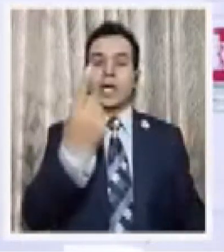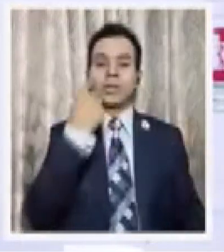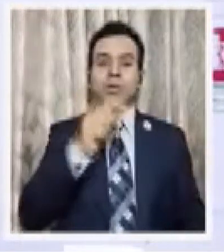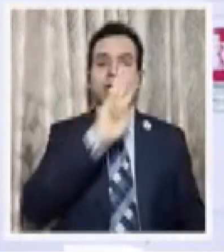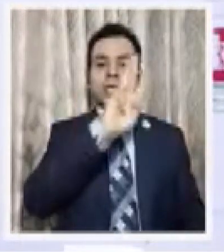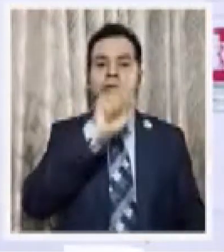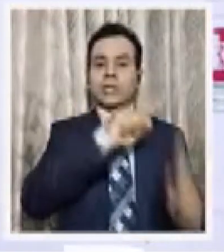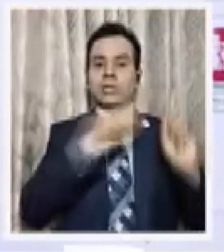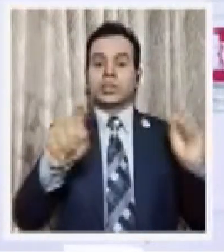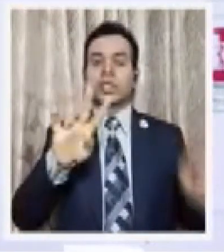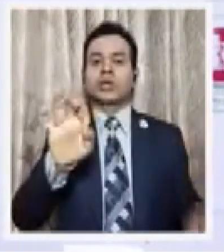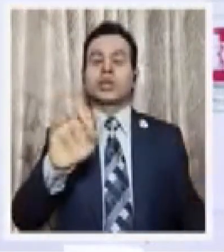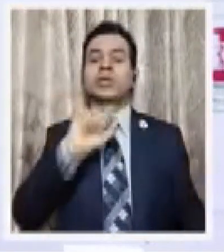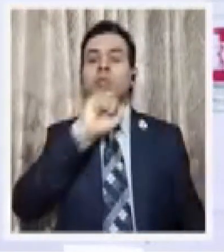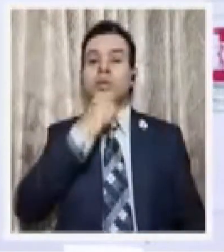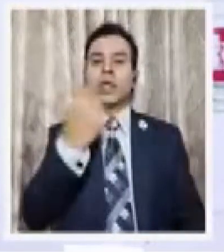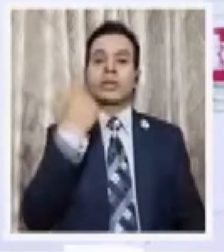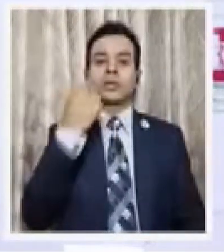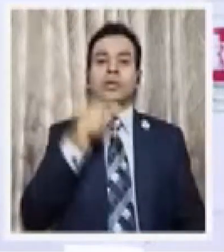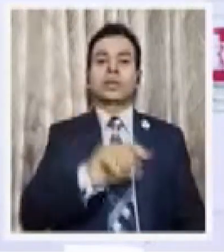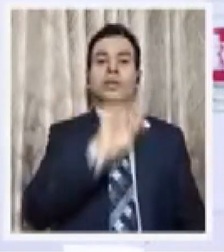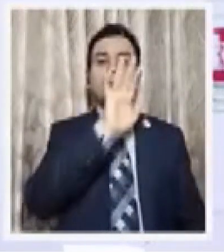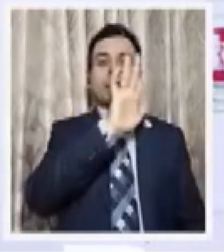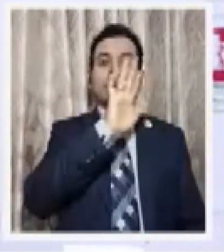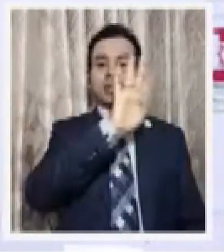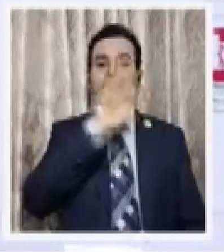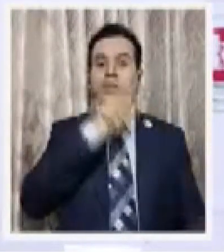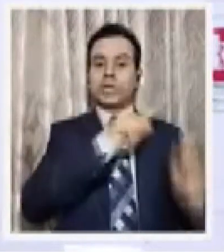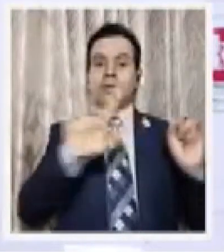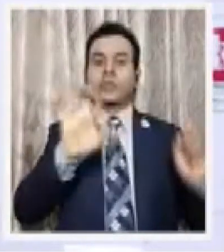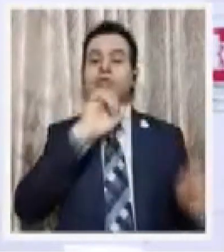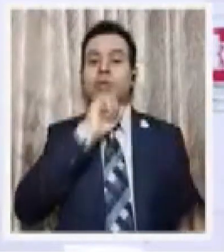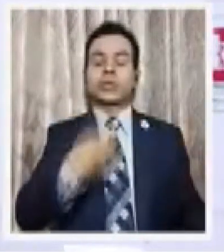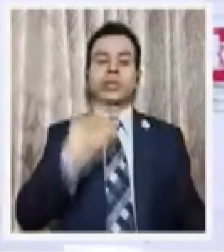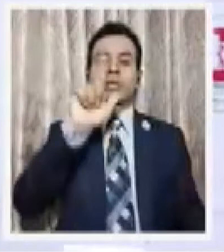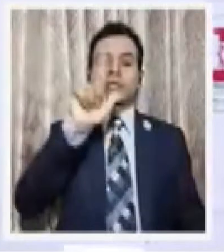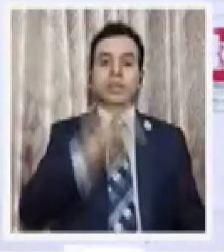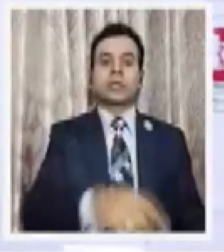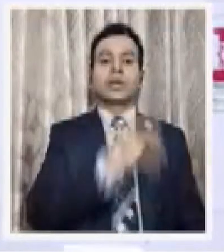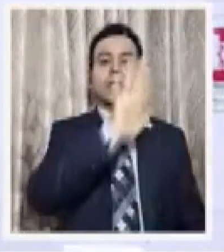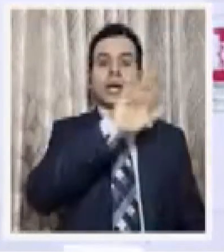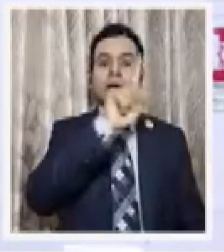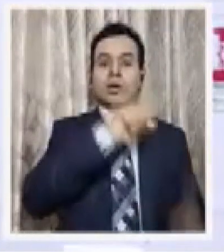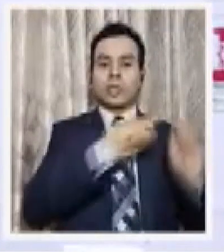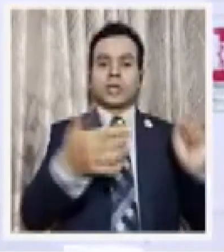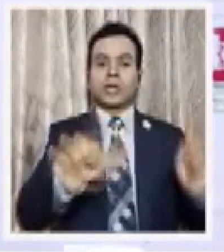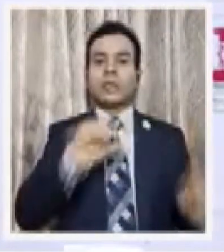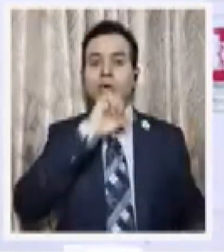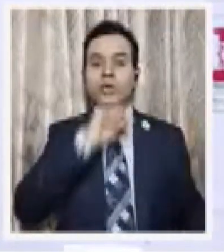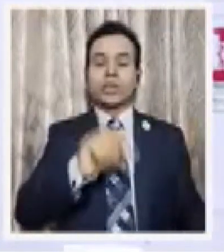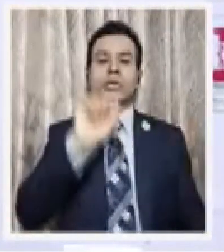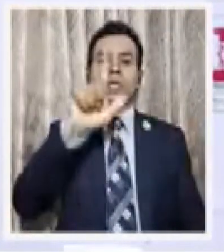24 ঘন্টা যারা মৃত্যুবরণ করেছেন তাদের বয়স বিভাজনে 21-30 বছরের 1 জন, 31-40 1 জন,